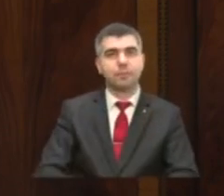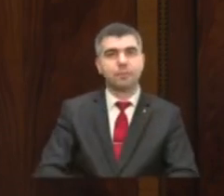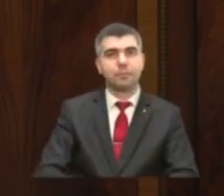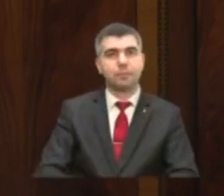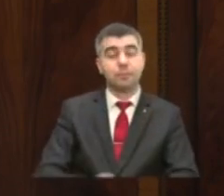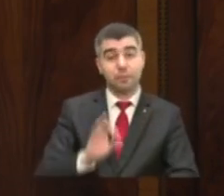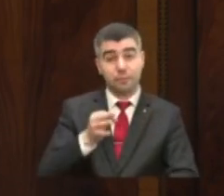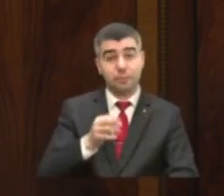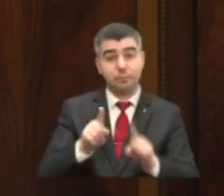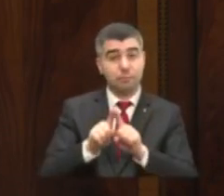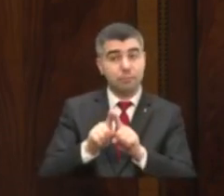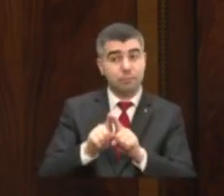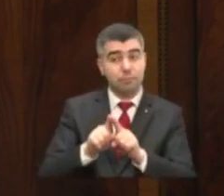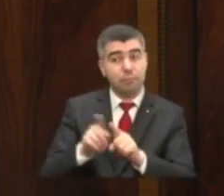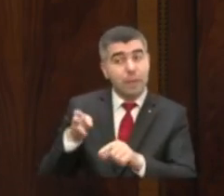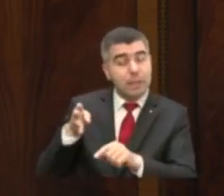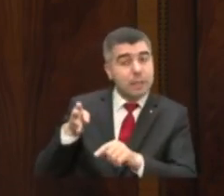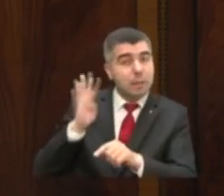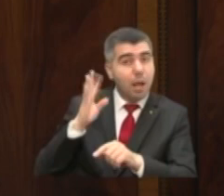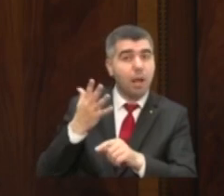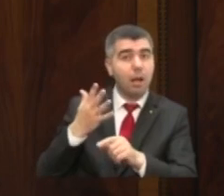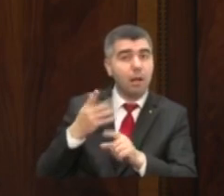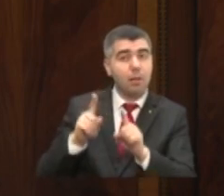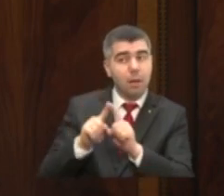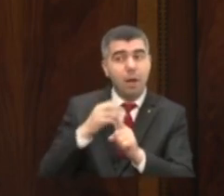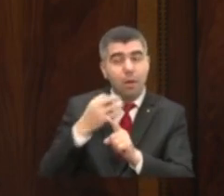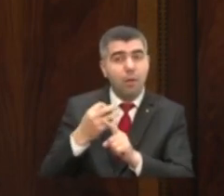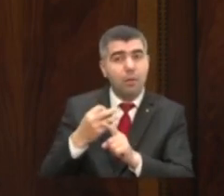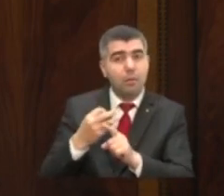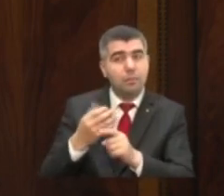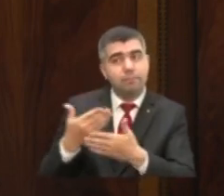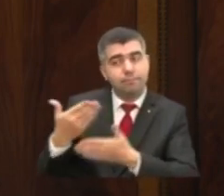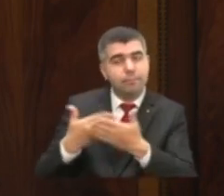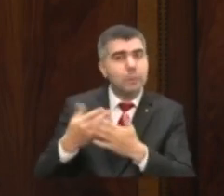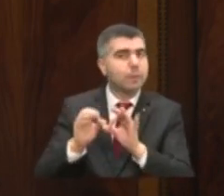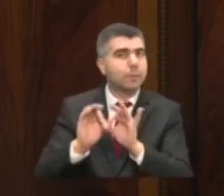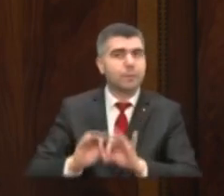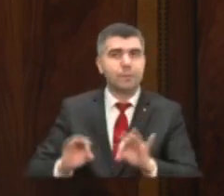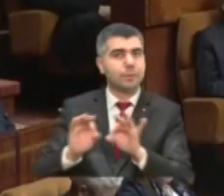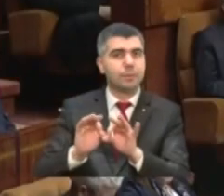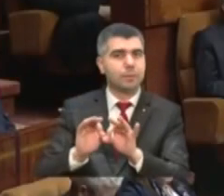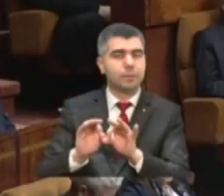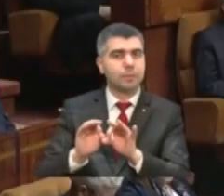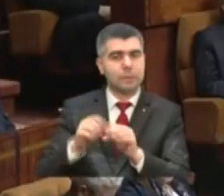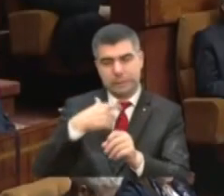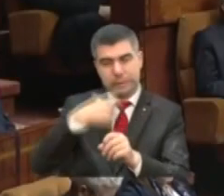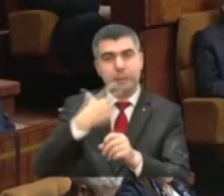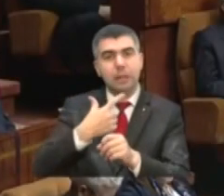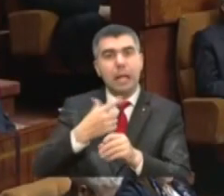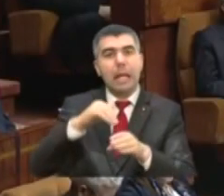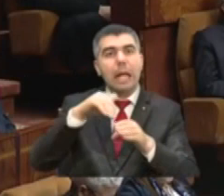ولكن الأذن الصاغية هي اللي تتجاوب بها. احنا في فريق الأصالة والمعاصرة اش تنقولوا؟ تيبان